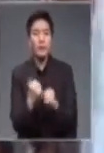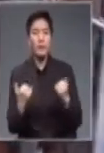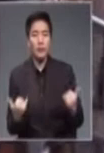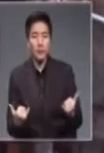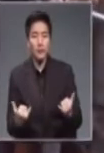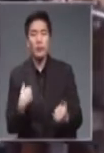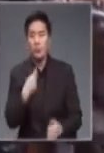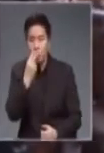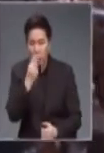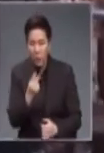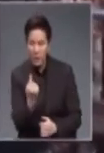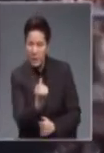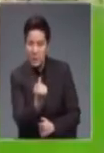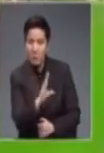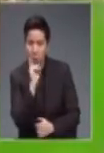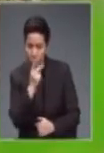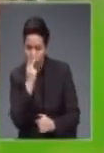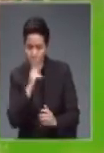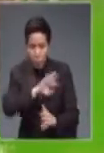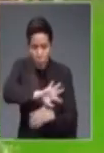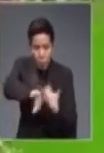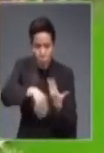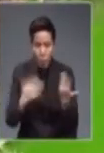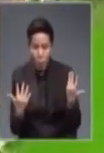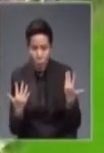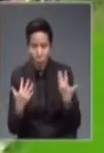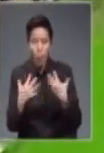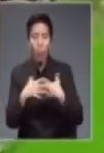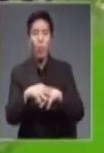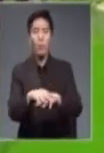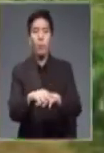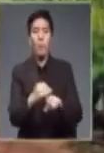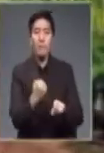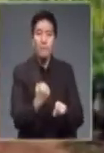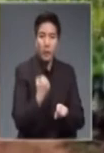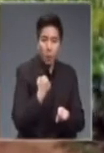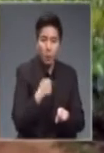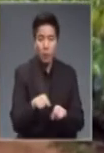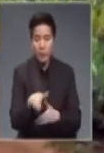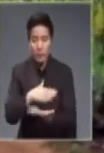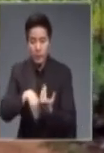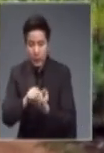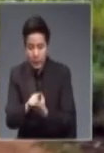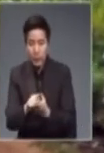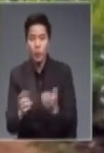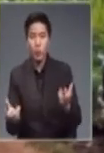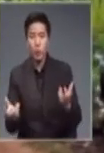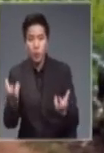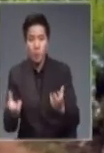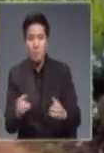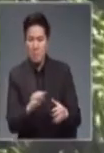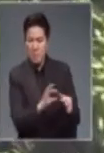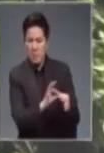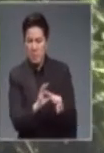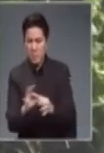70,000 กว่าหมู่บ้านเดี๋ยวจะเข้าใจว่าเอ๊ะทำไมทำช้ามันมีอยู่แล้วนะครับส่วนหนึ่งที่ขาดก็เราจะทำเรื่องนี้ให้สำเร็จนะครับอีกแนว